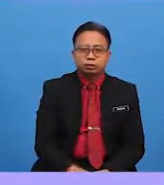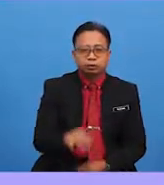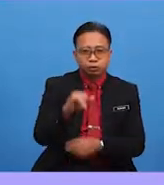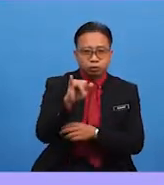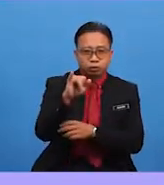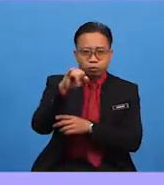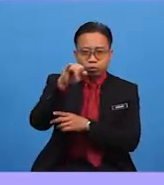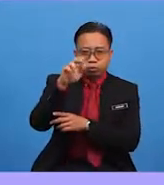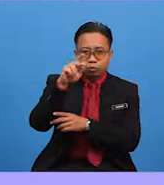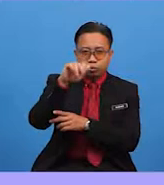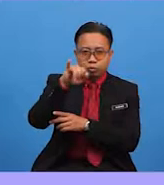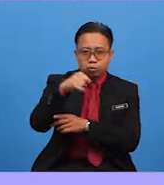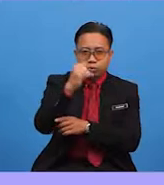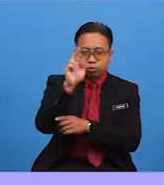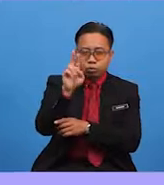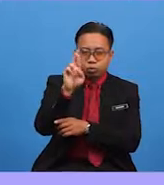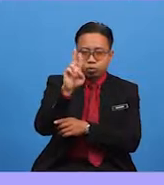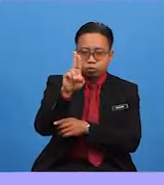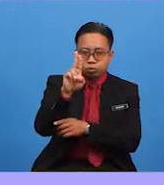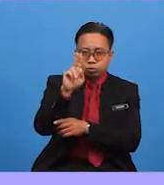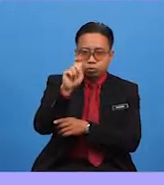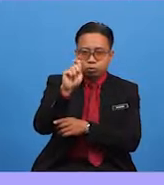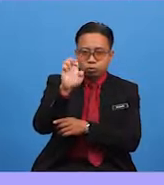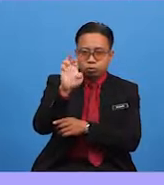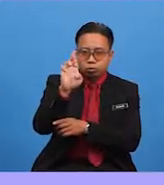juruterbang. Kita ulang lagi sekali.